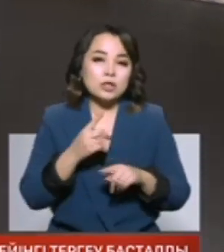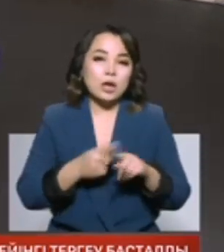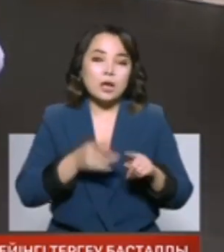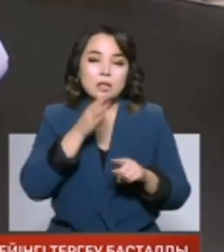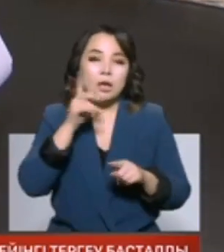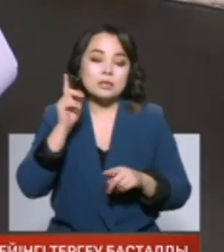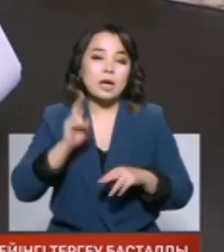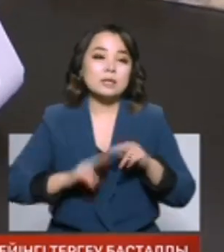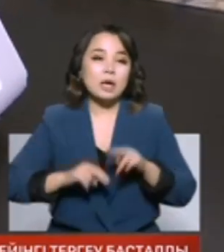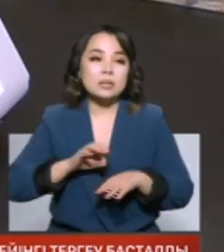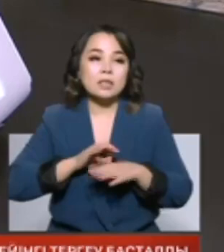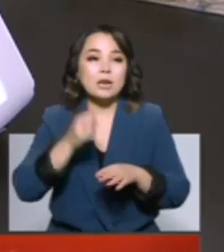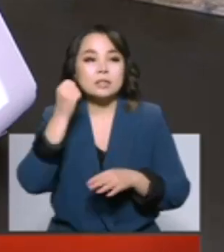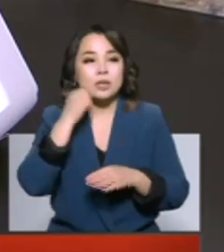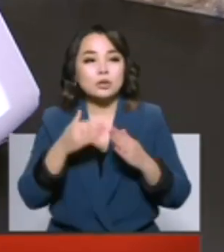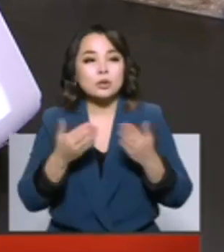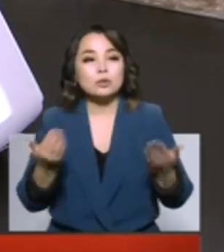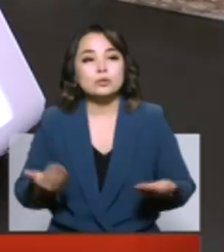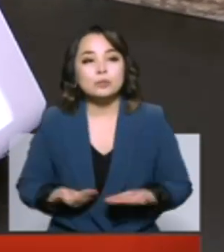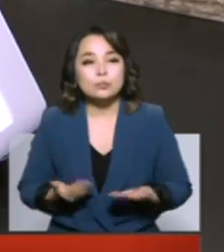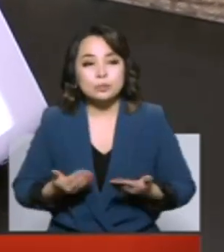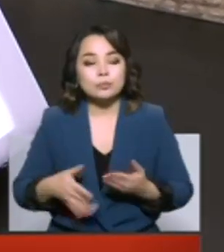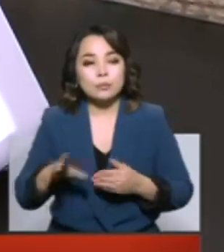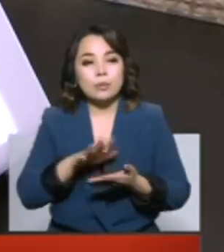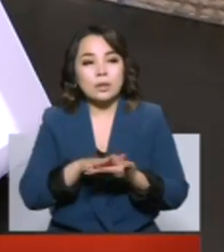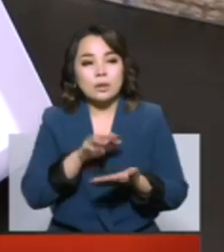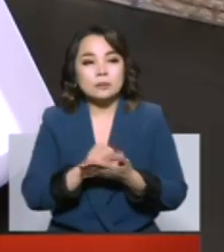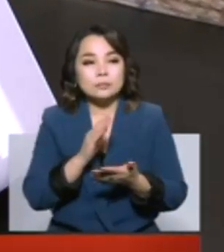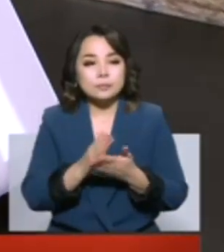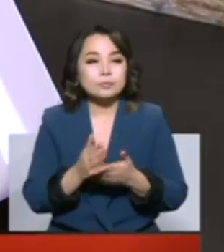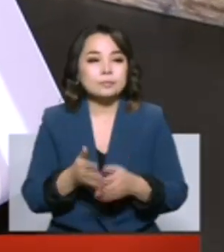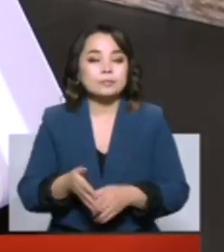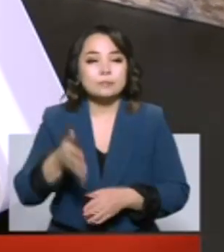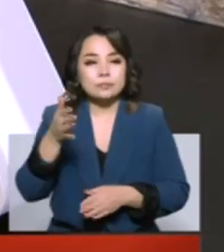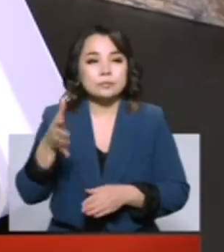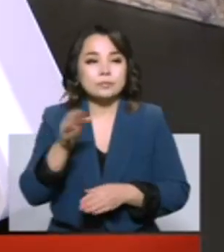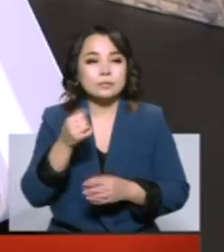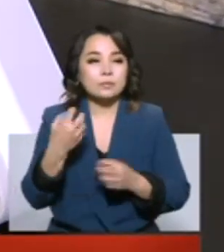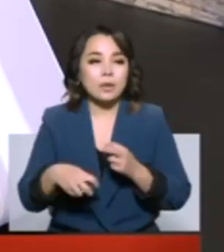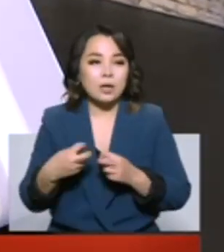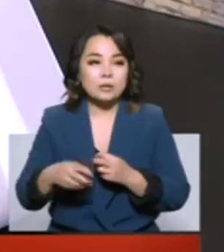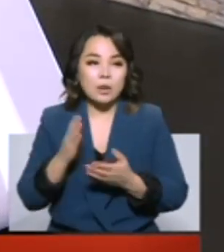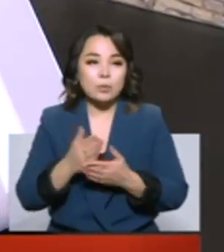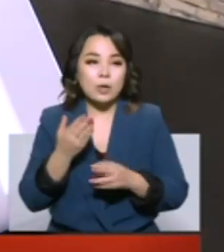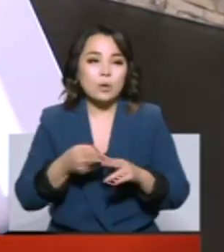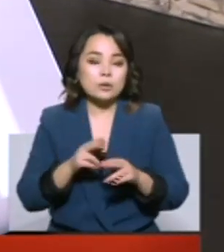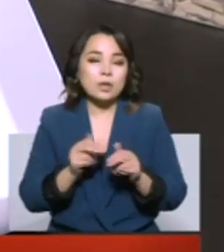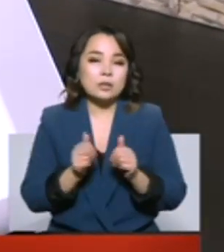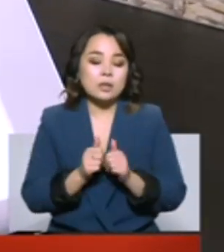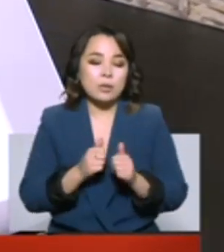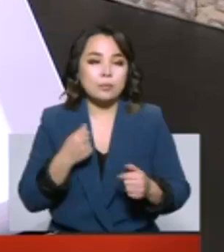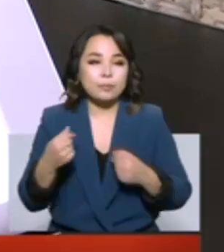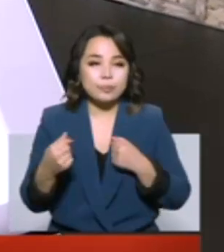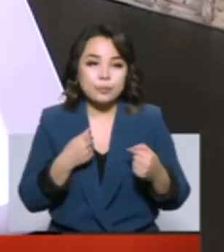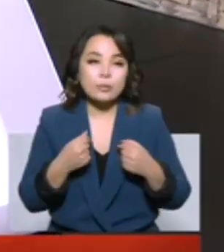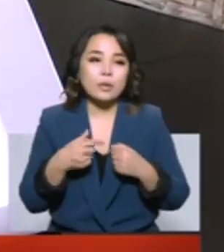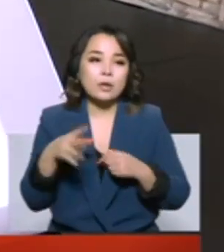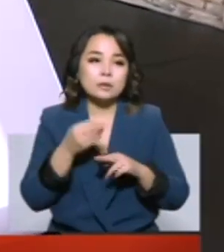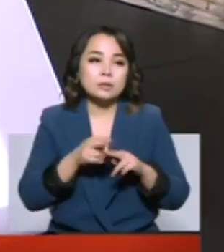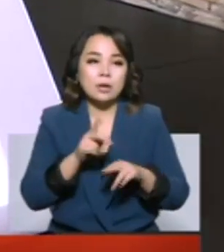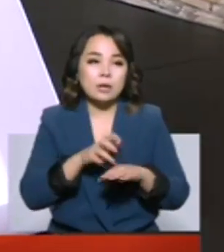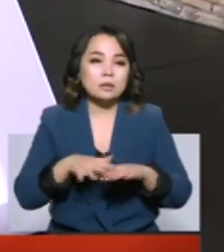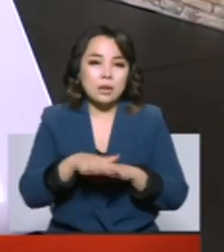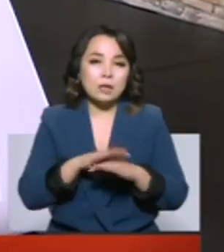ғасыр бұрын салынған ескі баспаналардың іргетасы сөгіліп, қабырғасы жарылып жатыр. Жандарын шүберекке түйген қарашаның